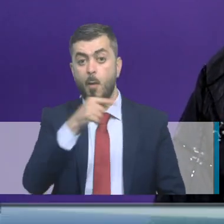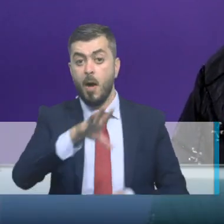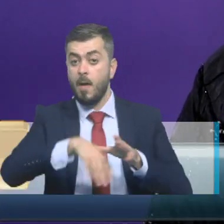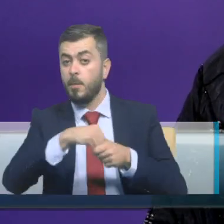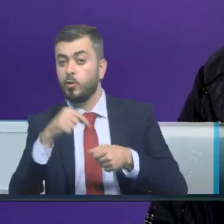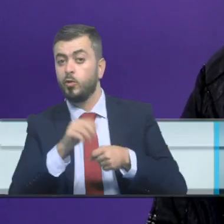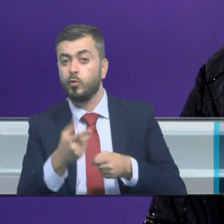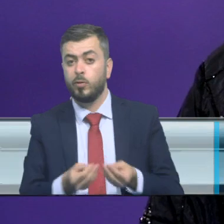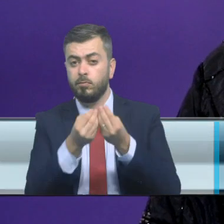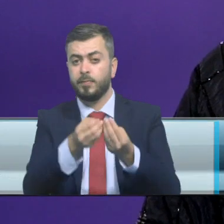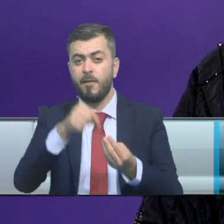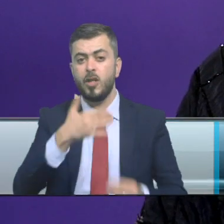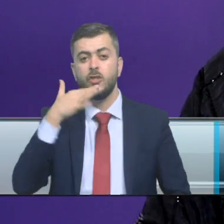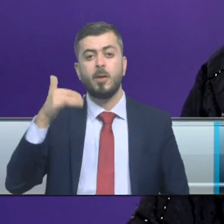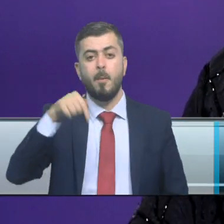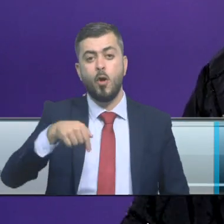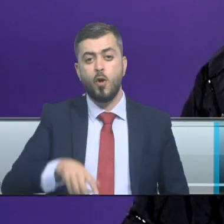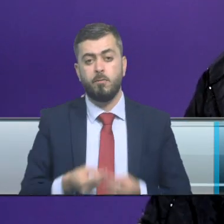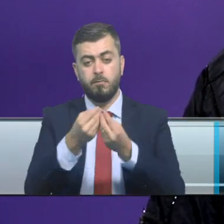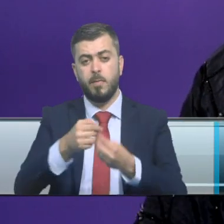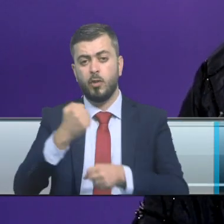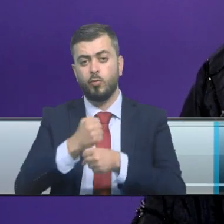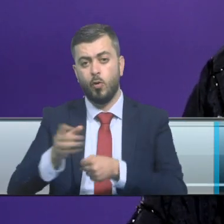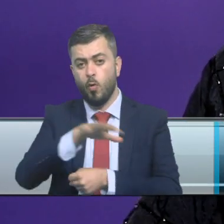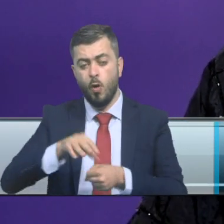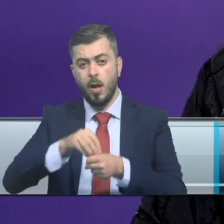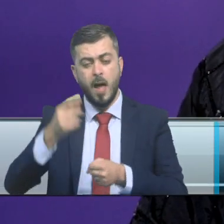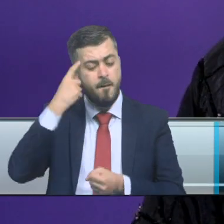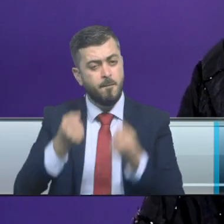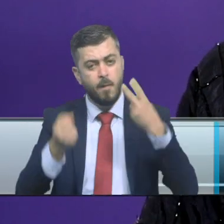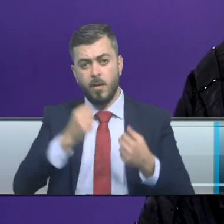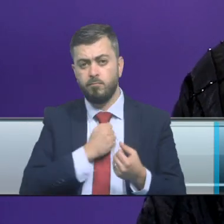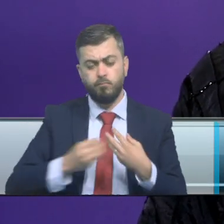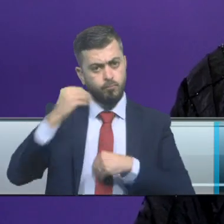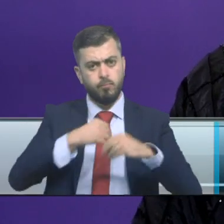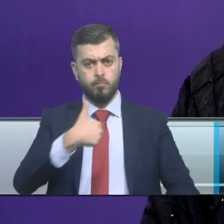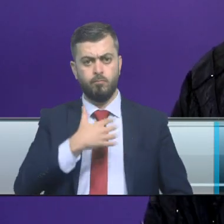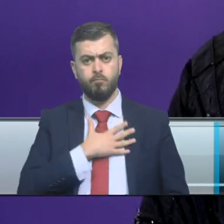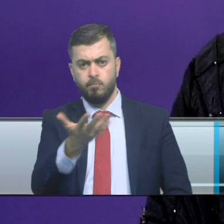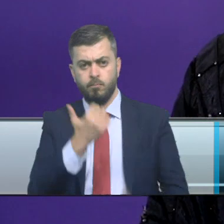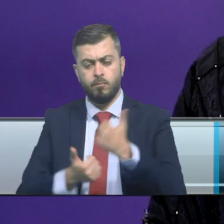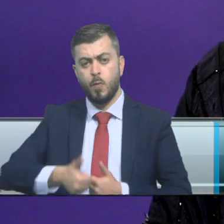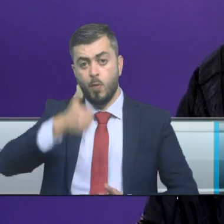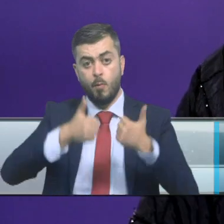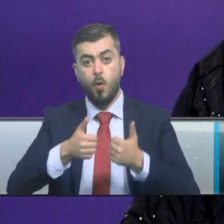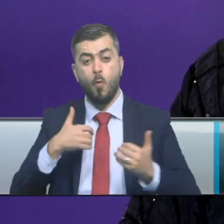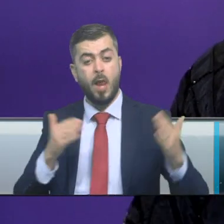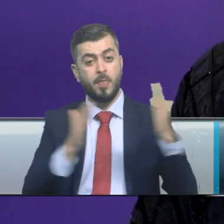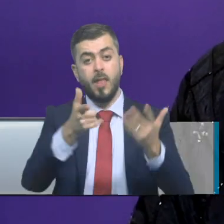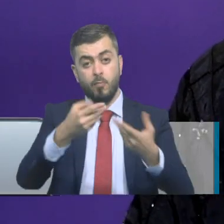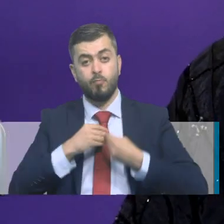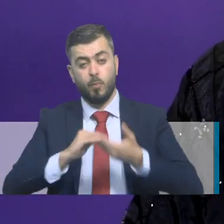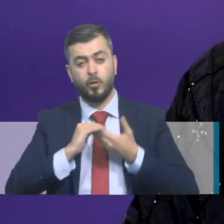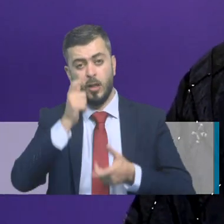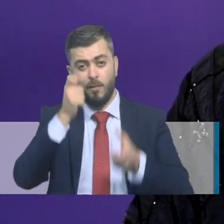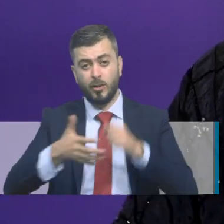المشاريع تأتي من ناحية أن الشباب اليوم يحتاجون جهات تحتضن أفكارهم، تحتضن التحديات اللي تواجههم، فبالتالي لما يكون مكان